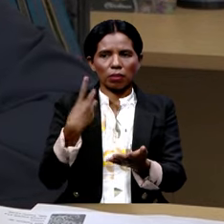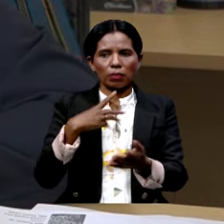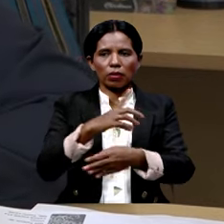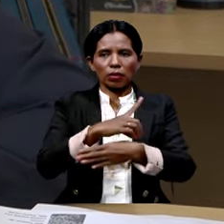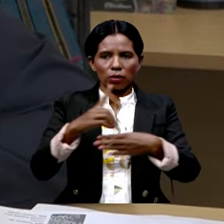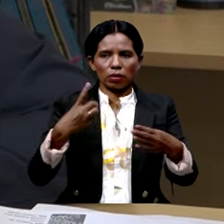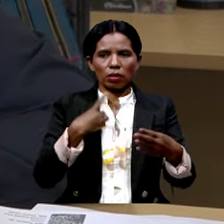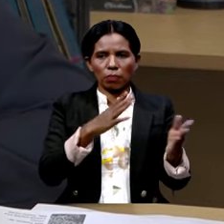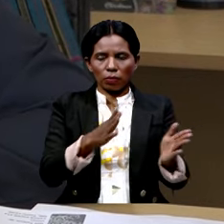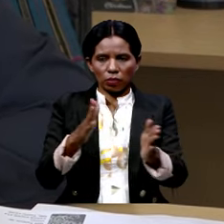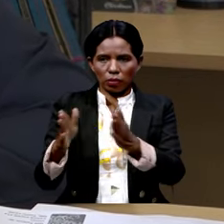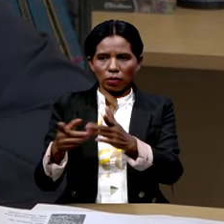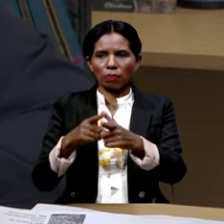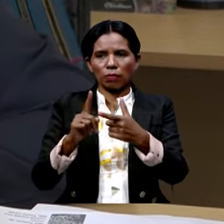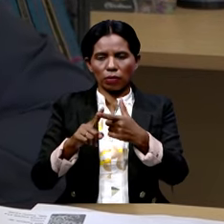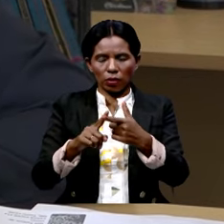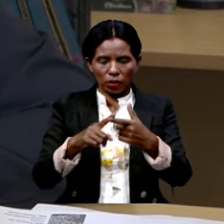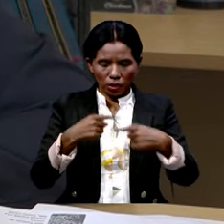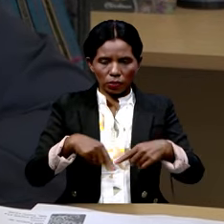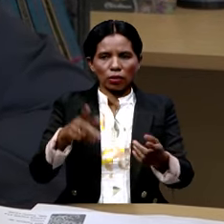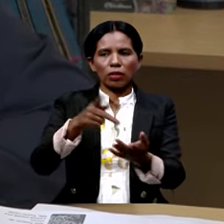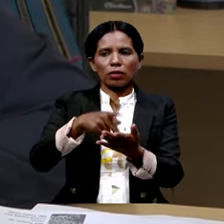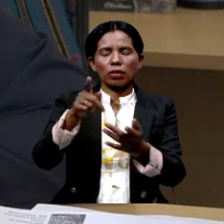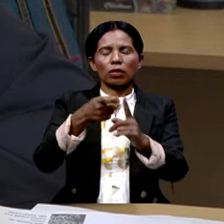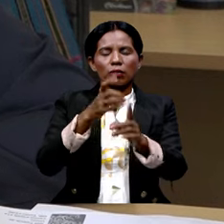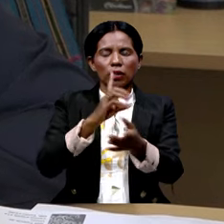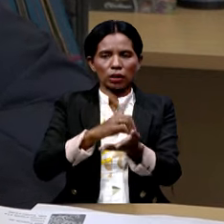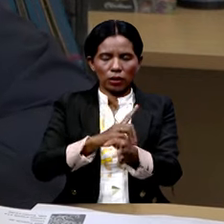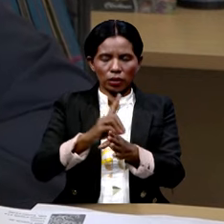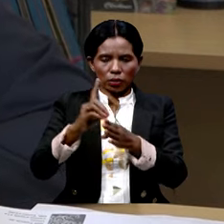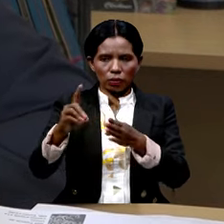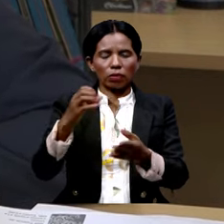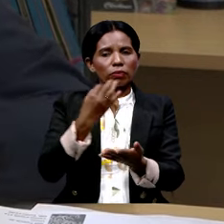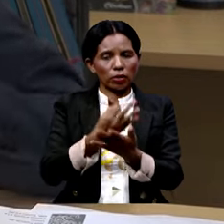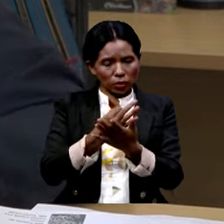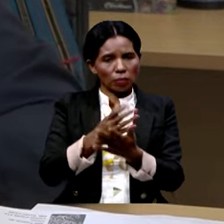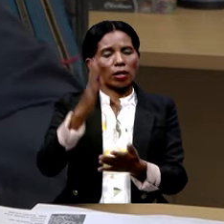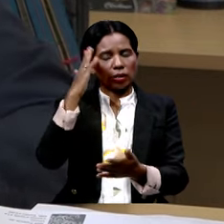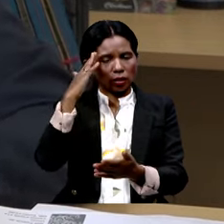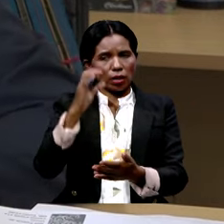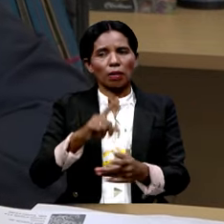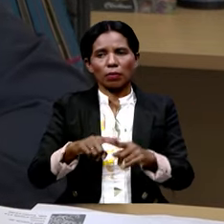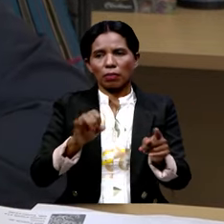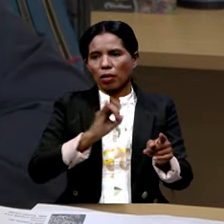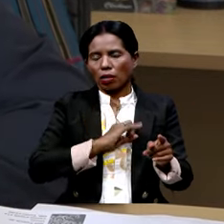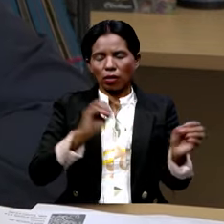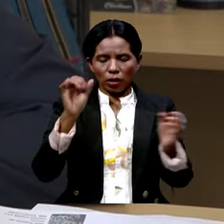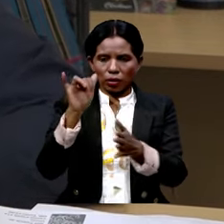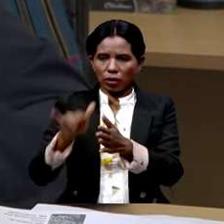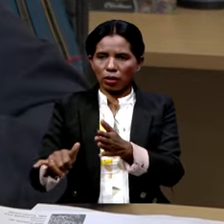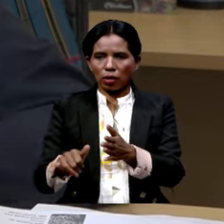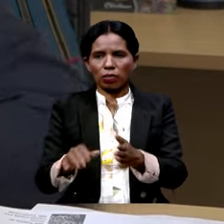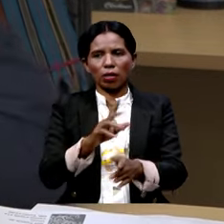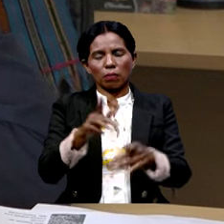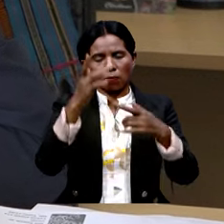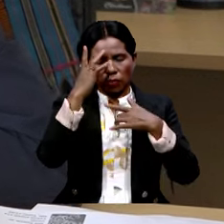ni hau proses sudah. Mai be ada proses pembayaran ni harus diatur finansas. Kemana dia mahatene? Baik, hau nunca buru be dokumen sini. Hau atau pasien ini